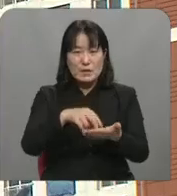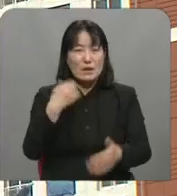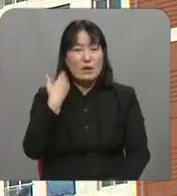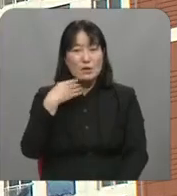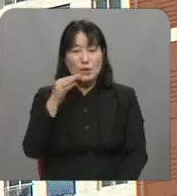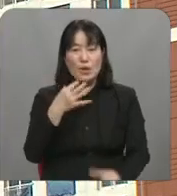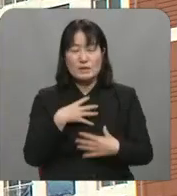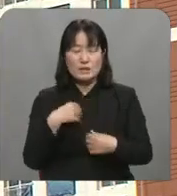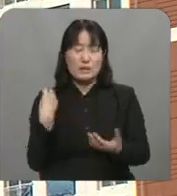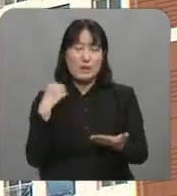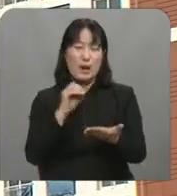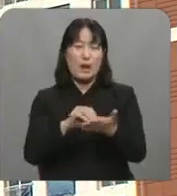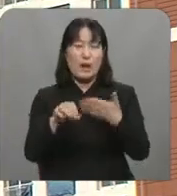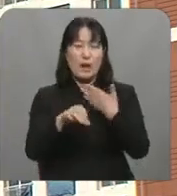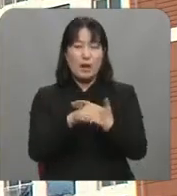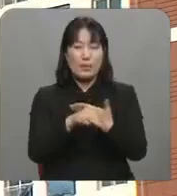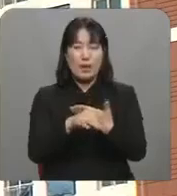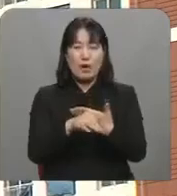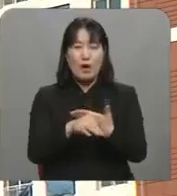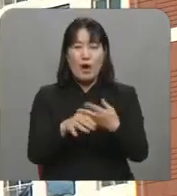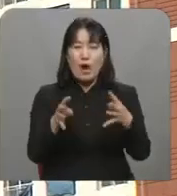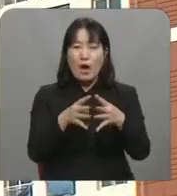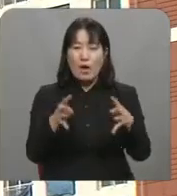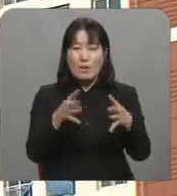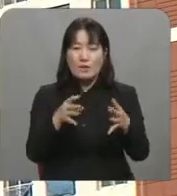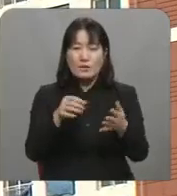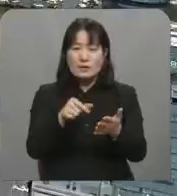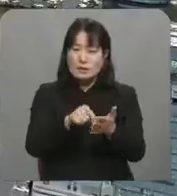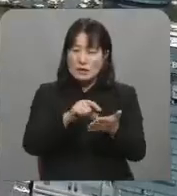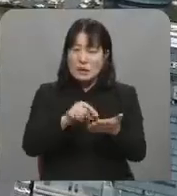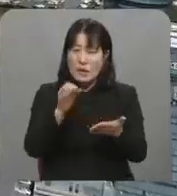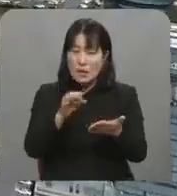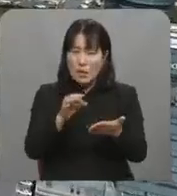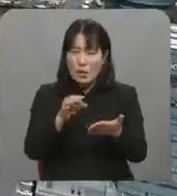안전하게 돌려받기 위해서는 적절한 전세가율의 아파트를